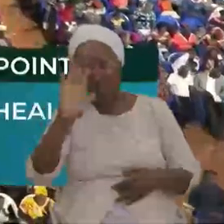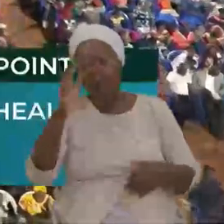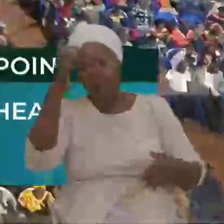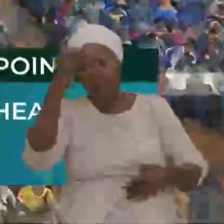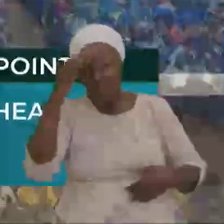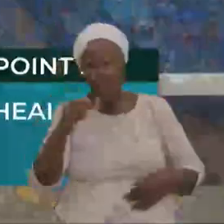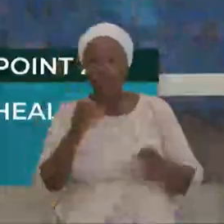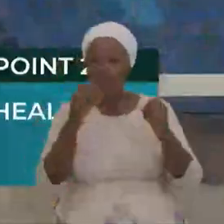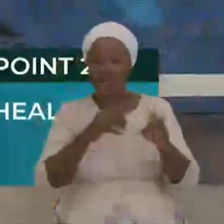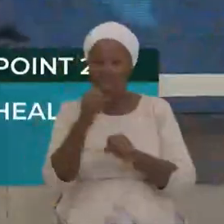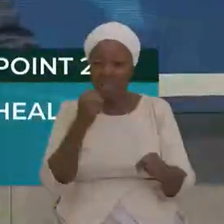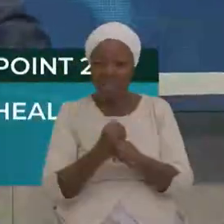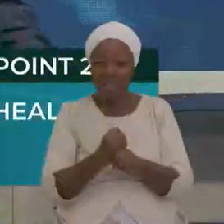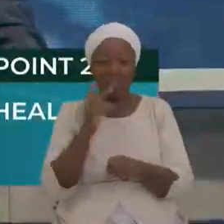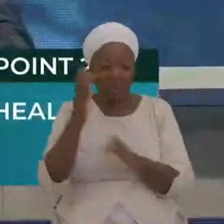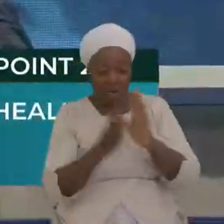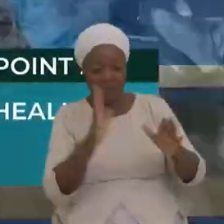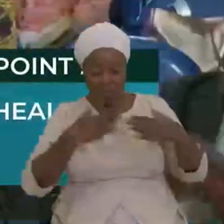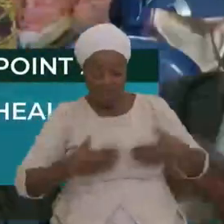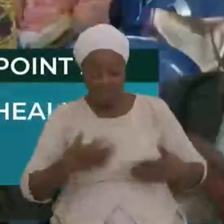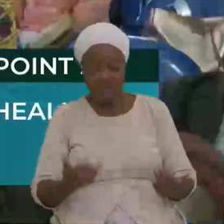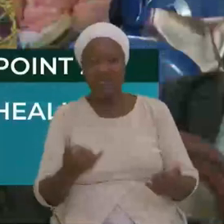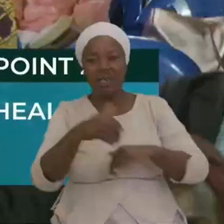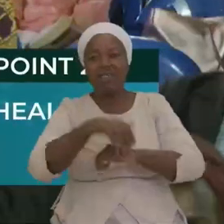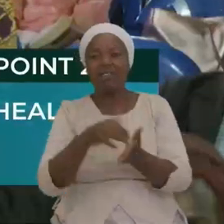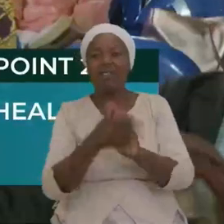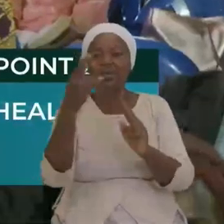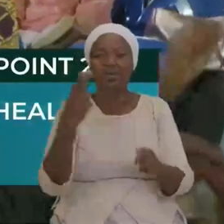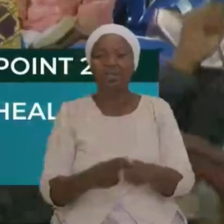La maladie de plusieurs années va quitter ton corps ce soir.